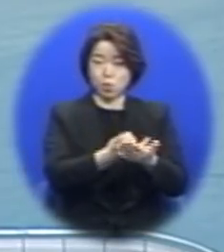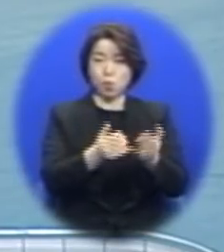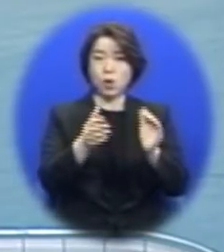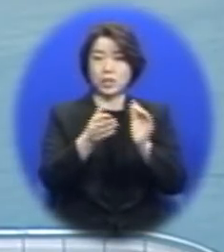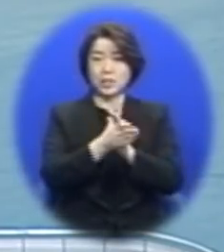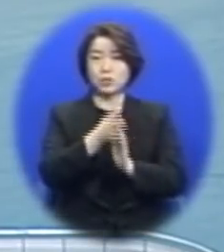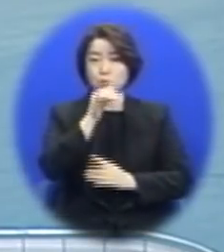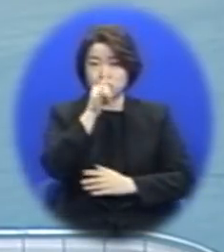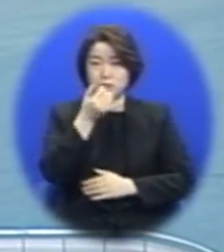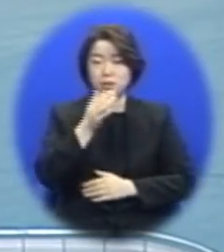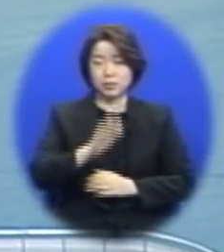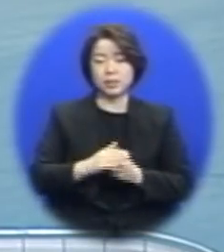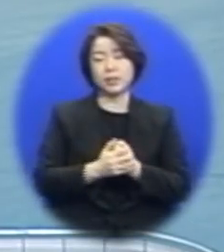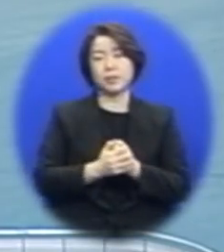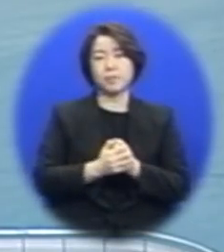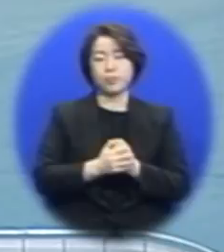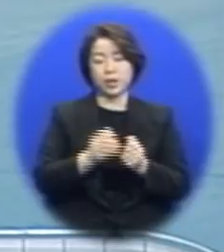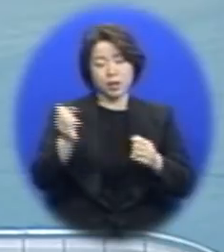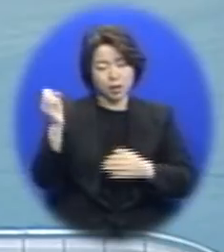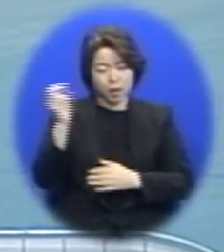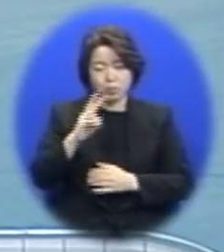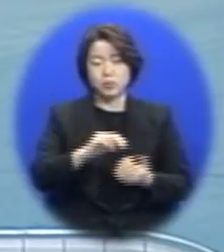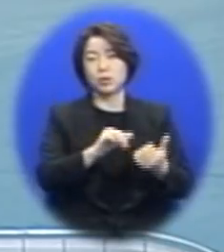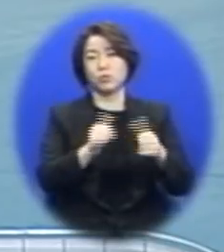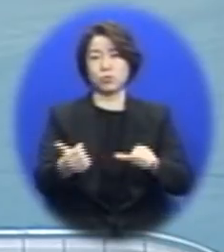있었는데 갑자기 죽었어요.